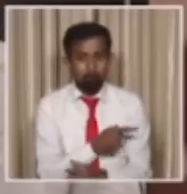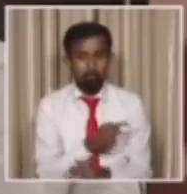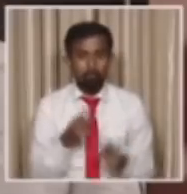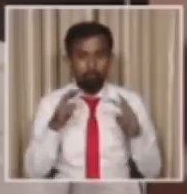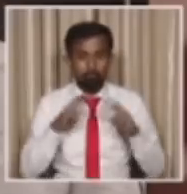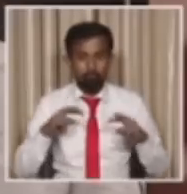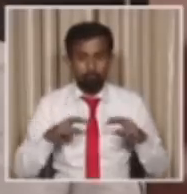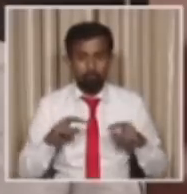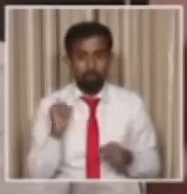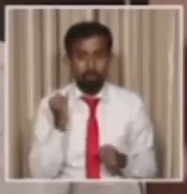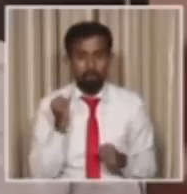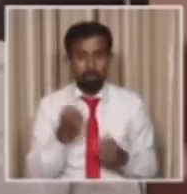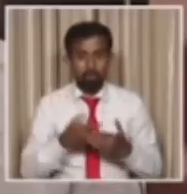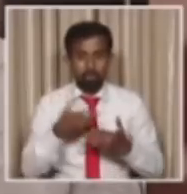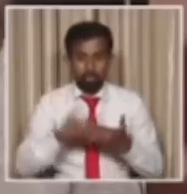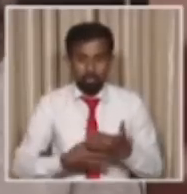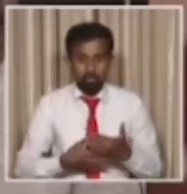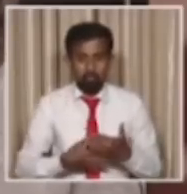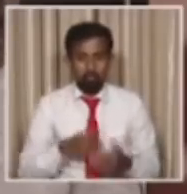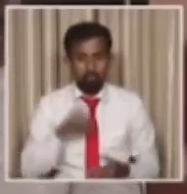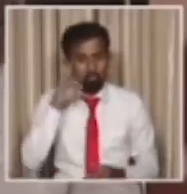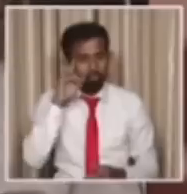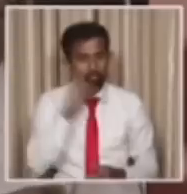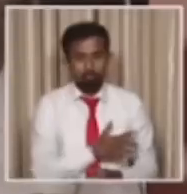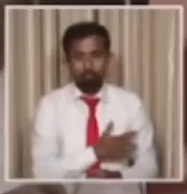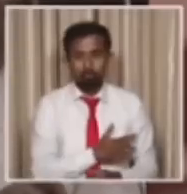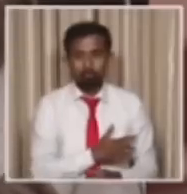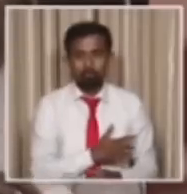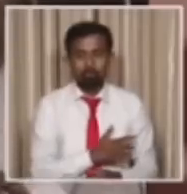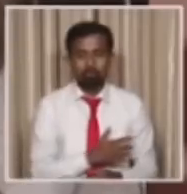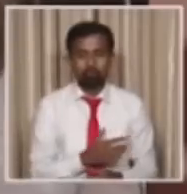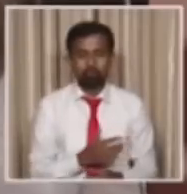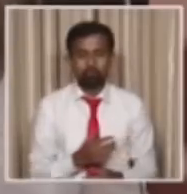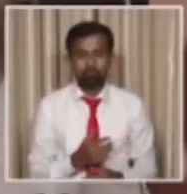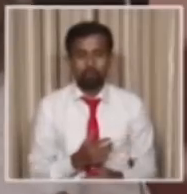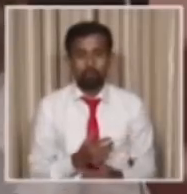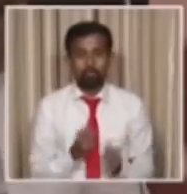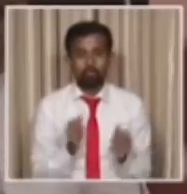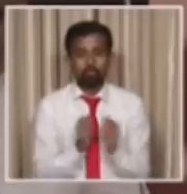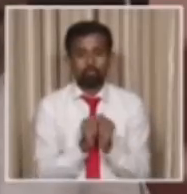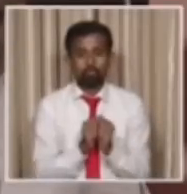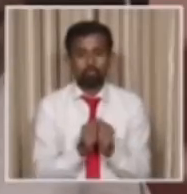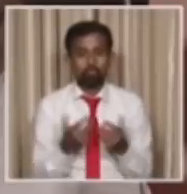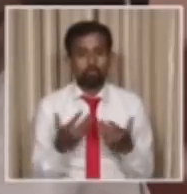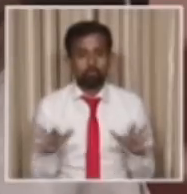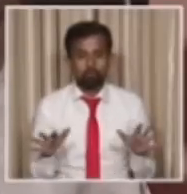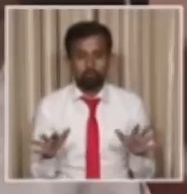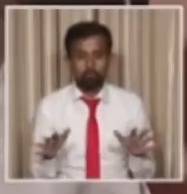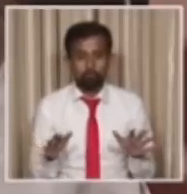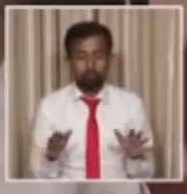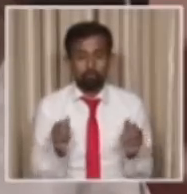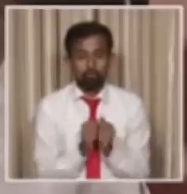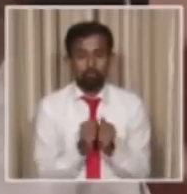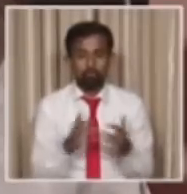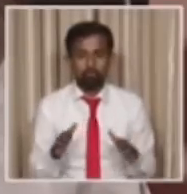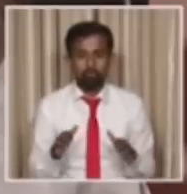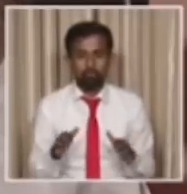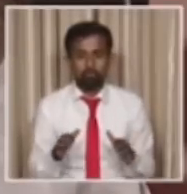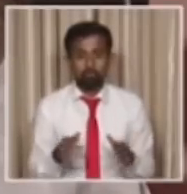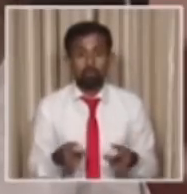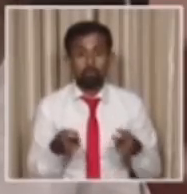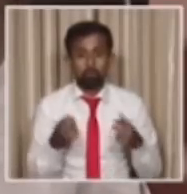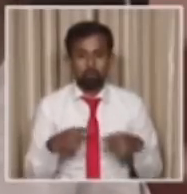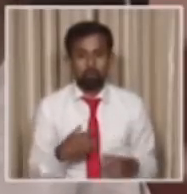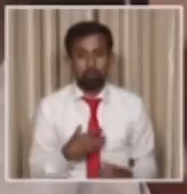විමර්ශන නිලධාරින්ගේ රිපෝට් එක ගණන් ගන්න නැතුව අන්න ඒකයි ඉන්ටඩික් උනේ. ඒ පාර ඉන්ටඩික් වෙලා දැන් මං කියන්න ඊටත් වඩා